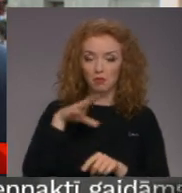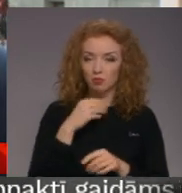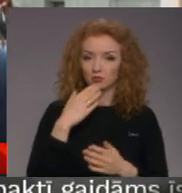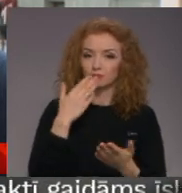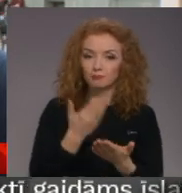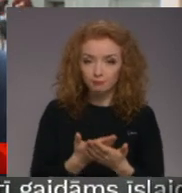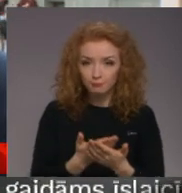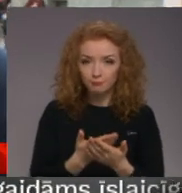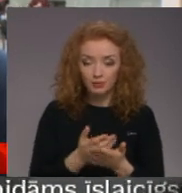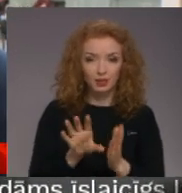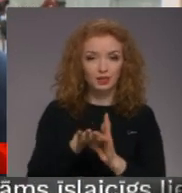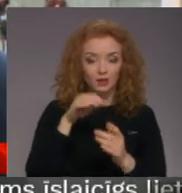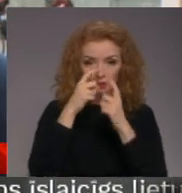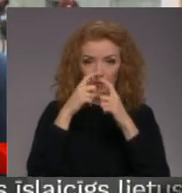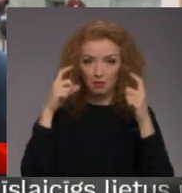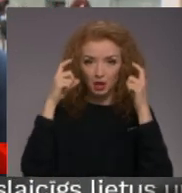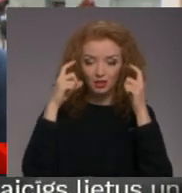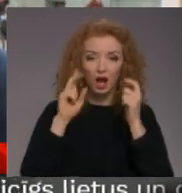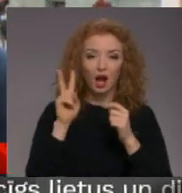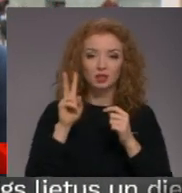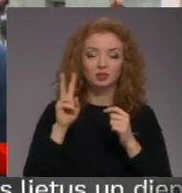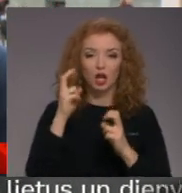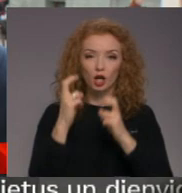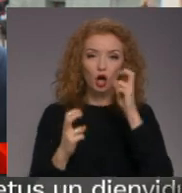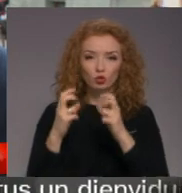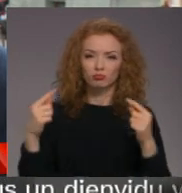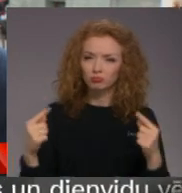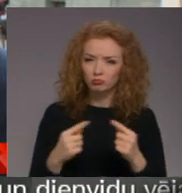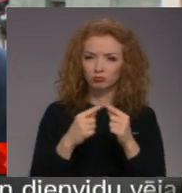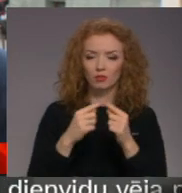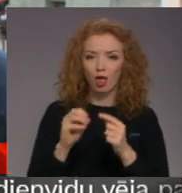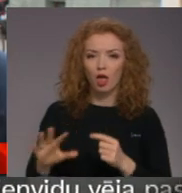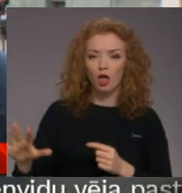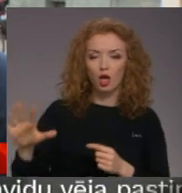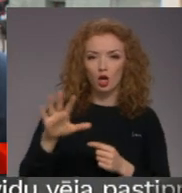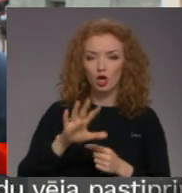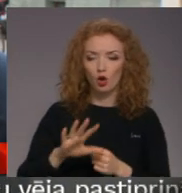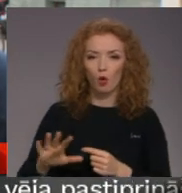iesakām tomēr izvēlēties maskas, kas ir ražotas saskaņā ar šīm te Eiropas